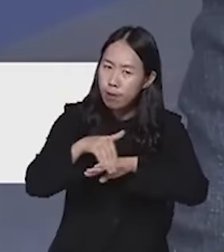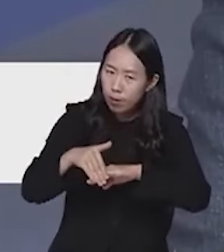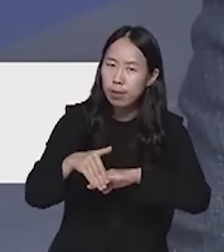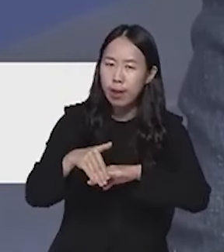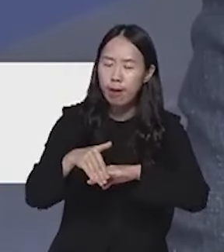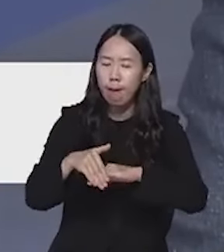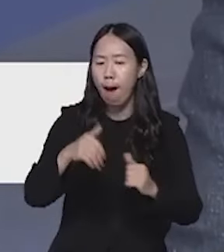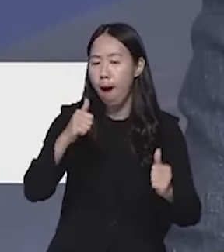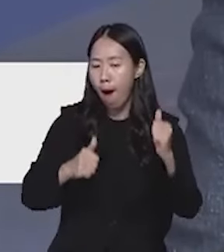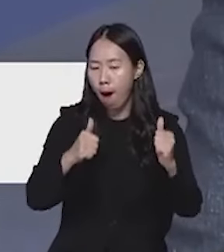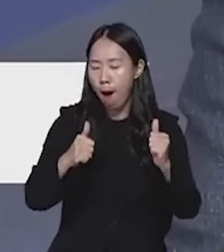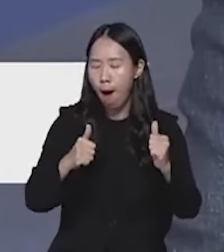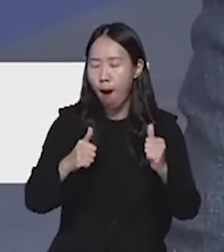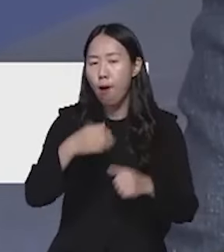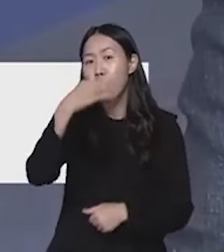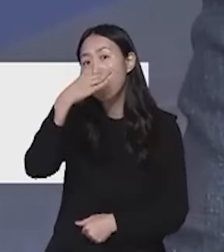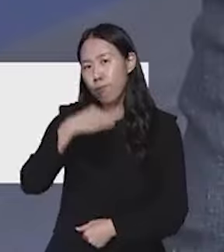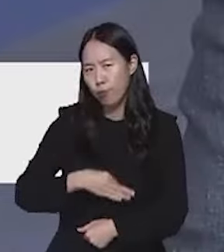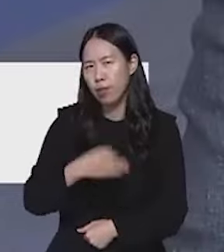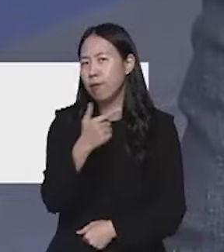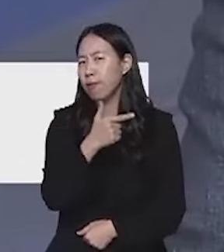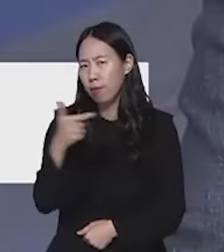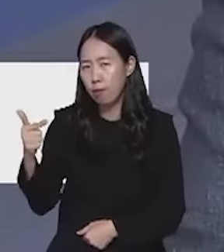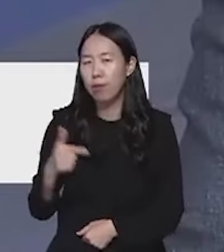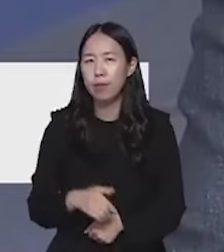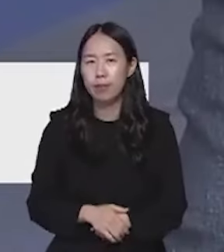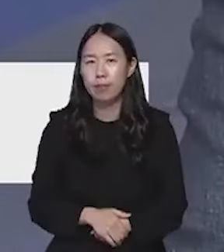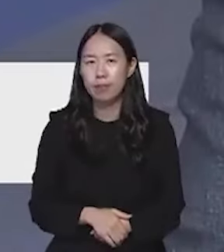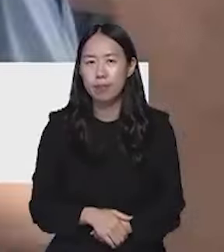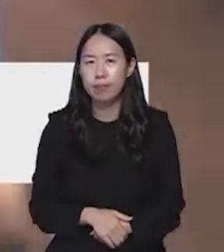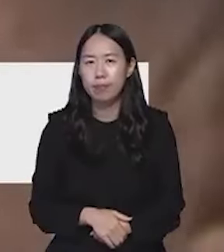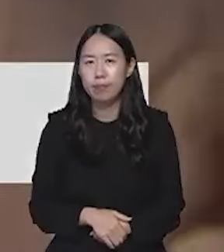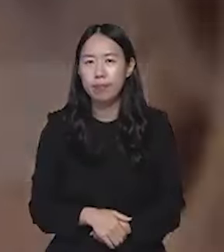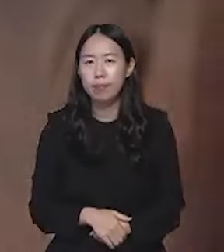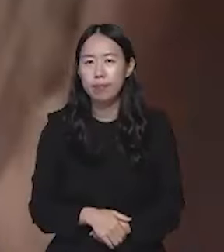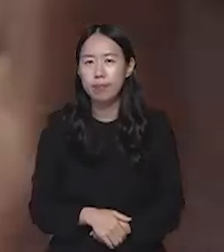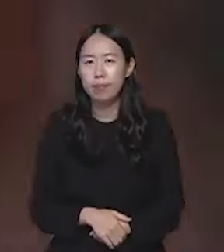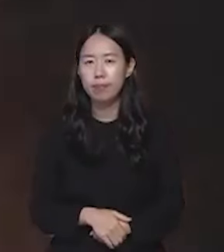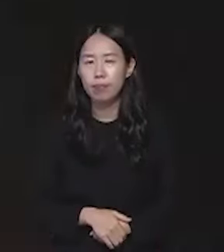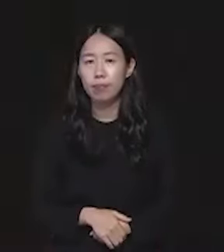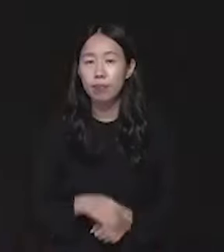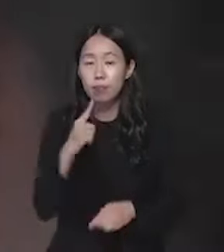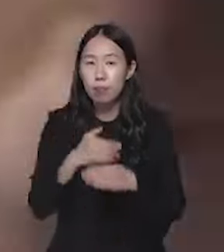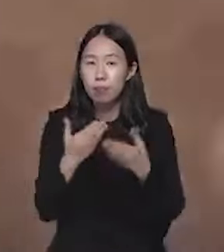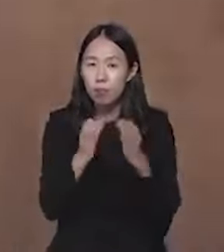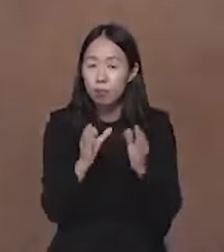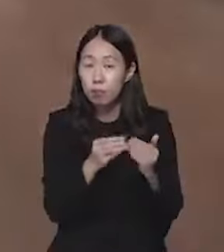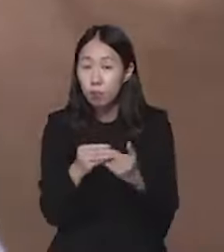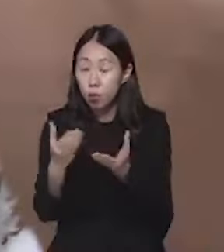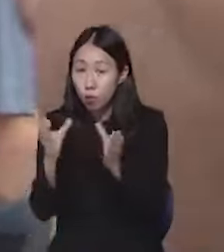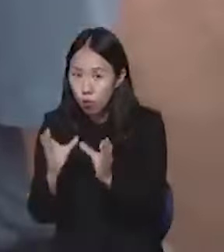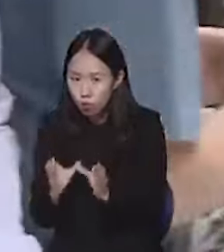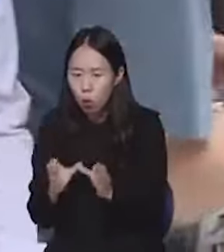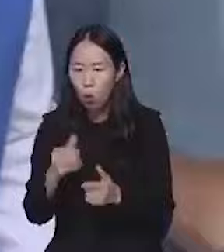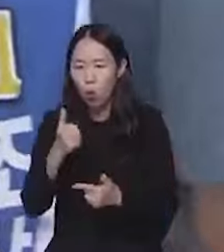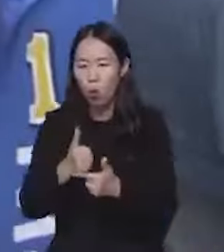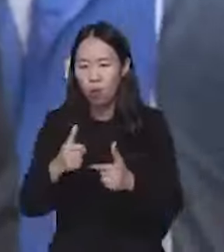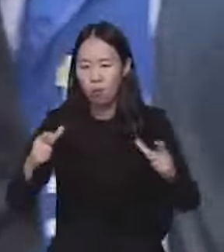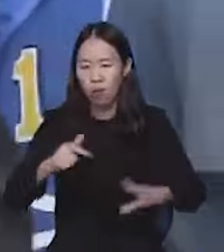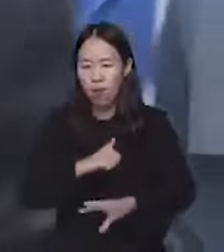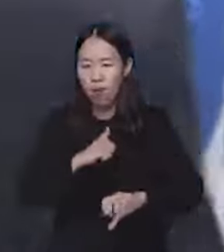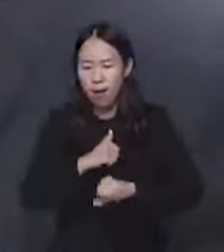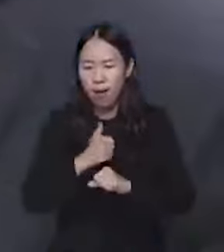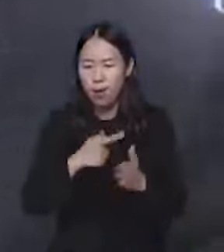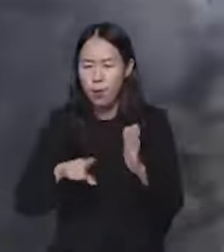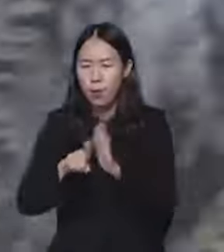것입니다. 이건 그 누구도 부인하지 못할 것입니다. 민주당 지도부가 텃밭을 지키기 위한